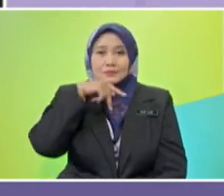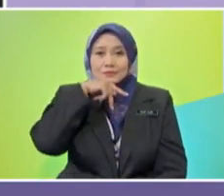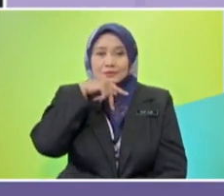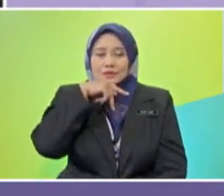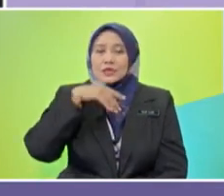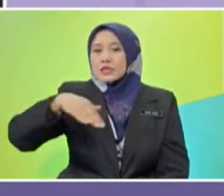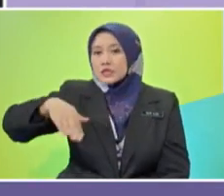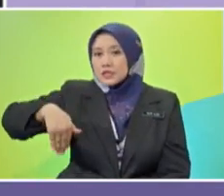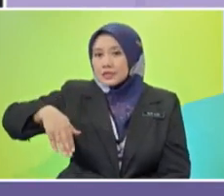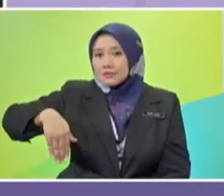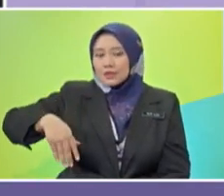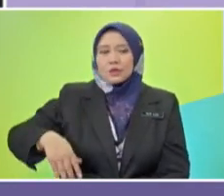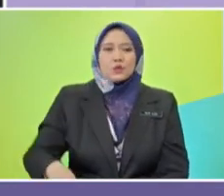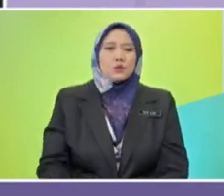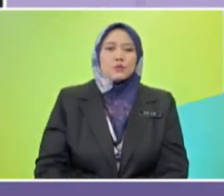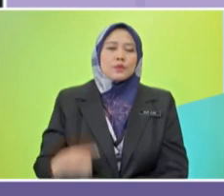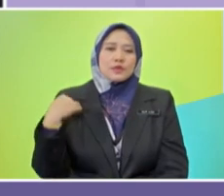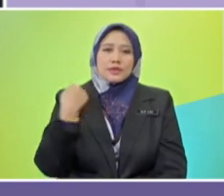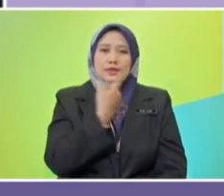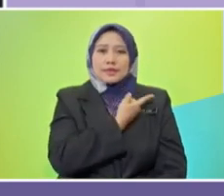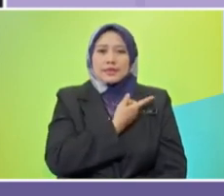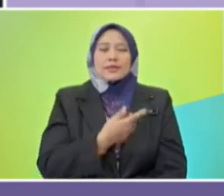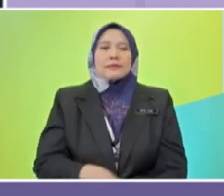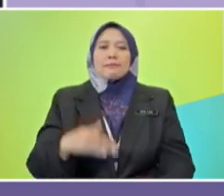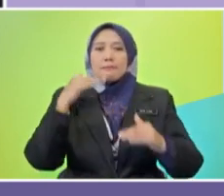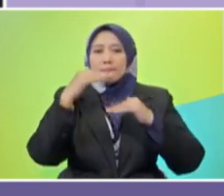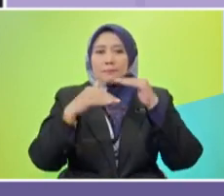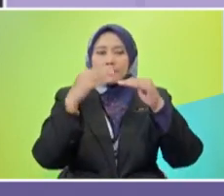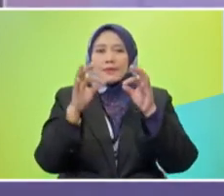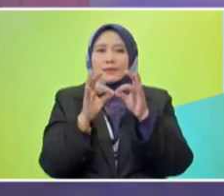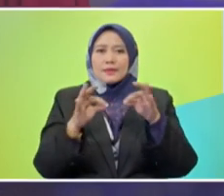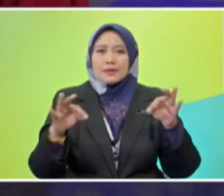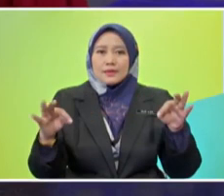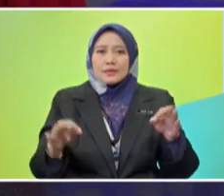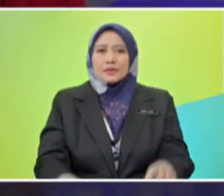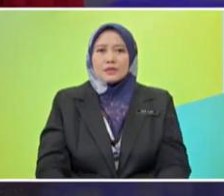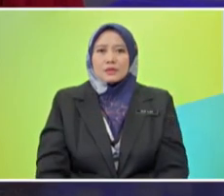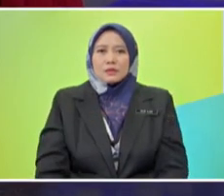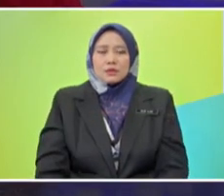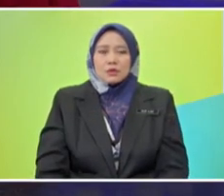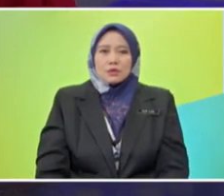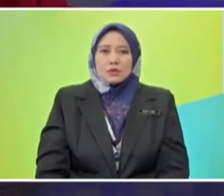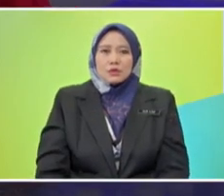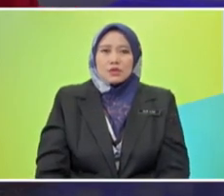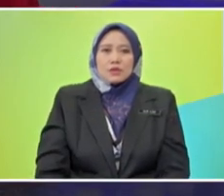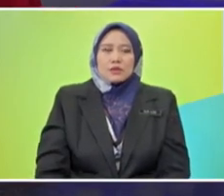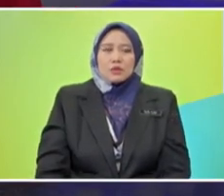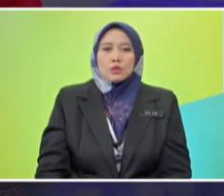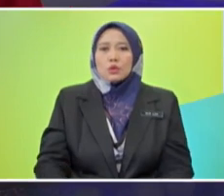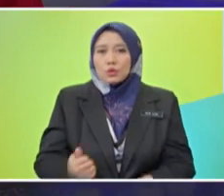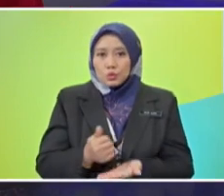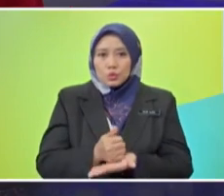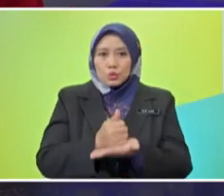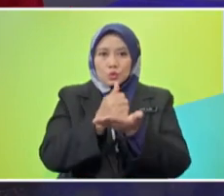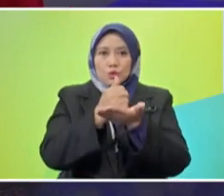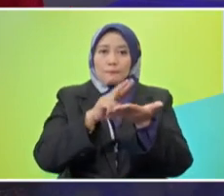sebelum kita membina ayat, cikgu mahu Alisha fahamkan dulu maklumat pada gambar. Jadi Alisha tolong baca sekali lagi maklumat pada